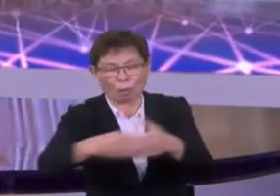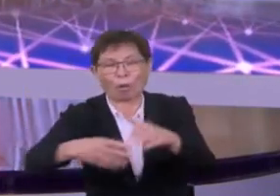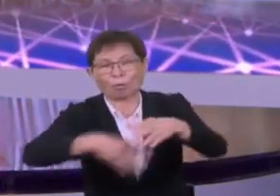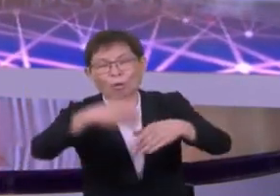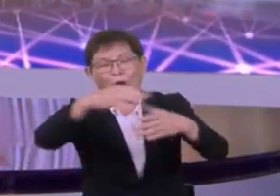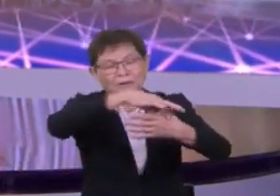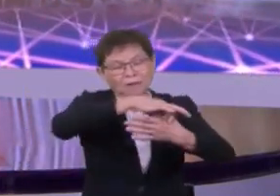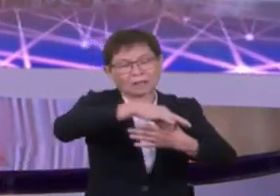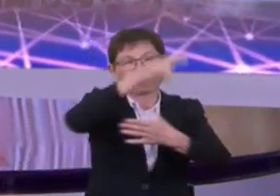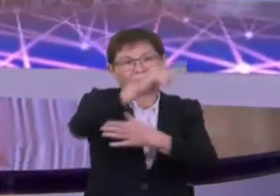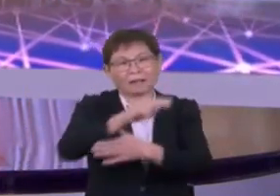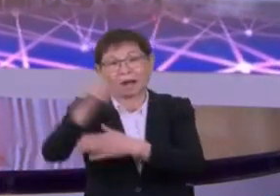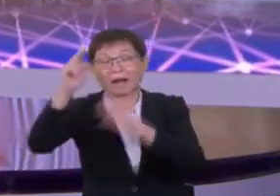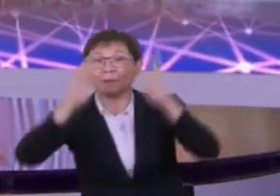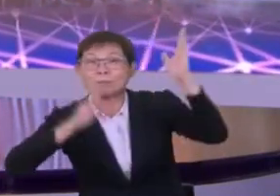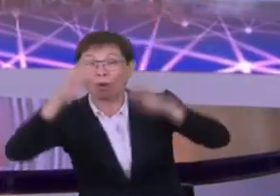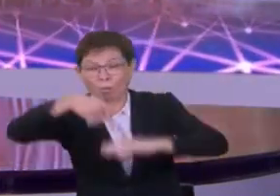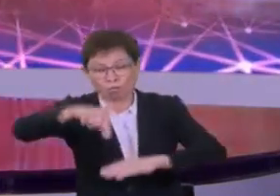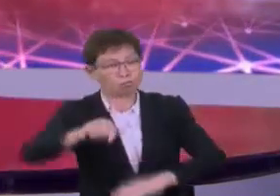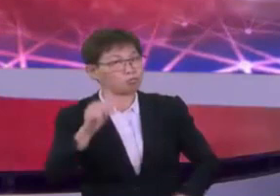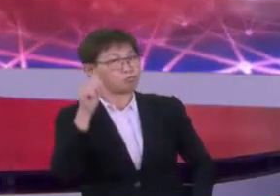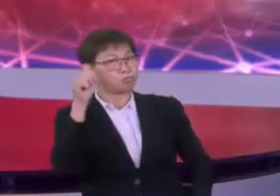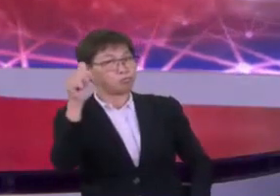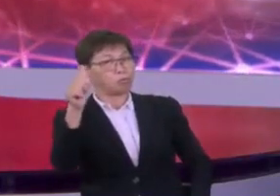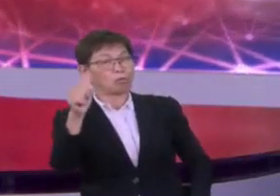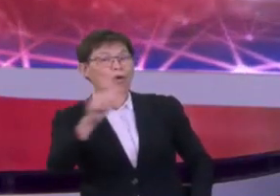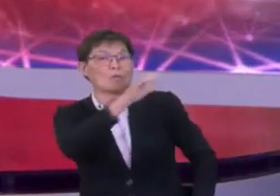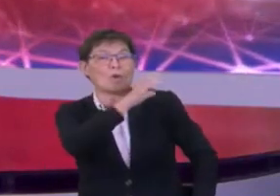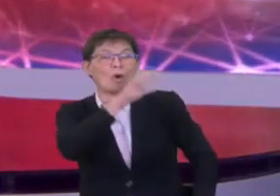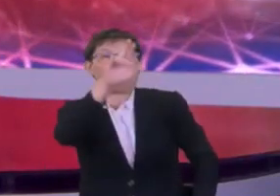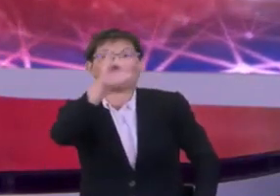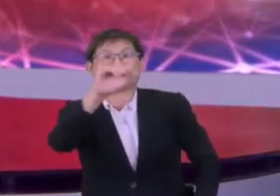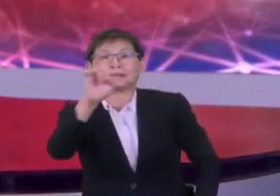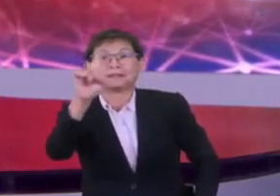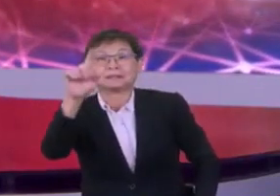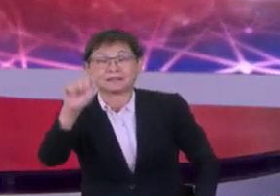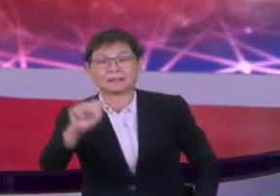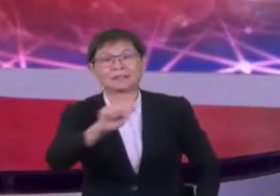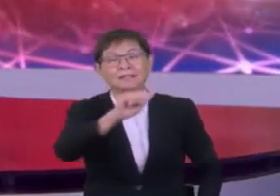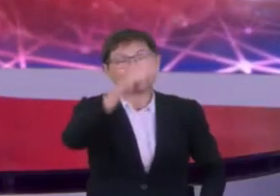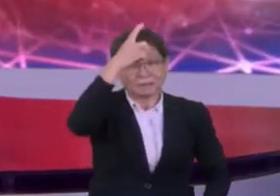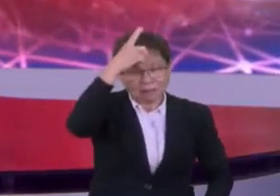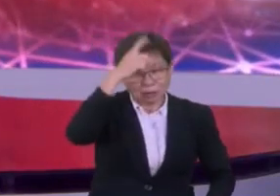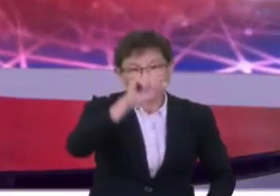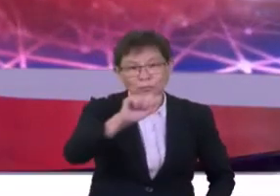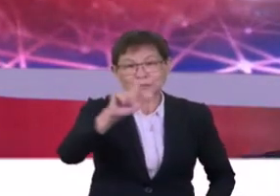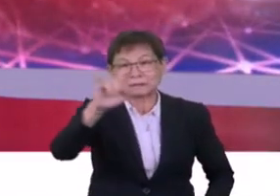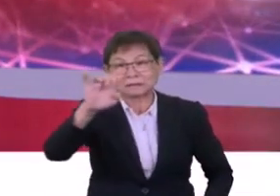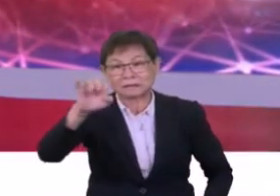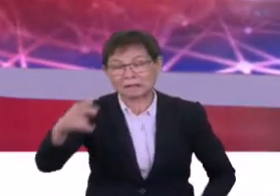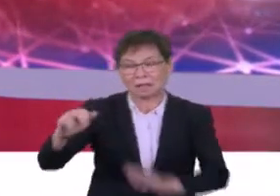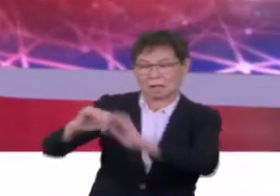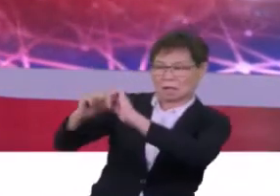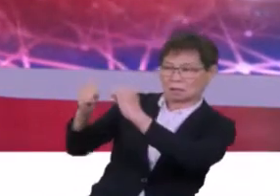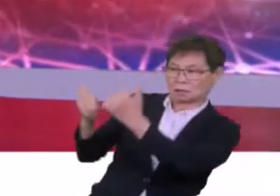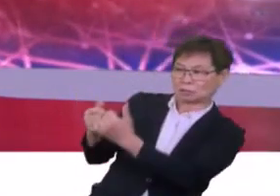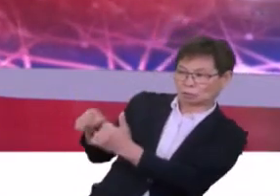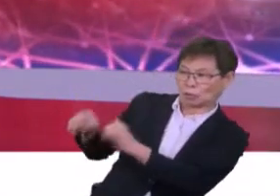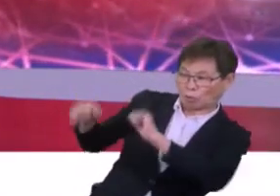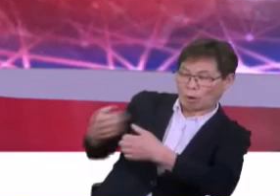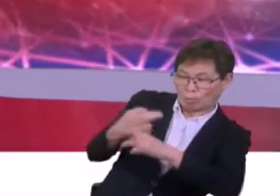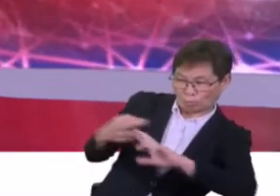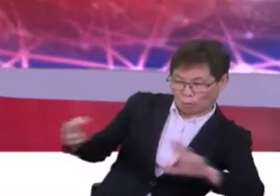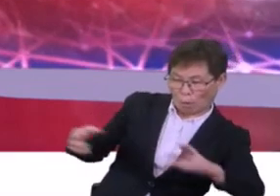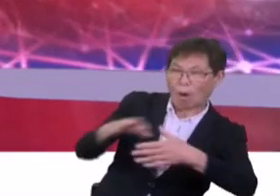pengeluaran daging halal tempatan bermutu tinggi menurut musim SDA dacf agency to dijangkau dapat